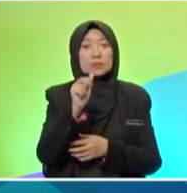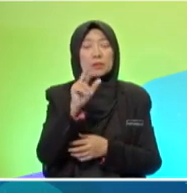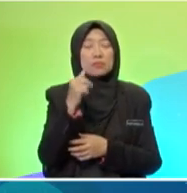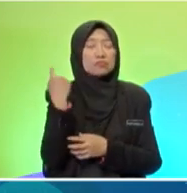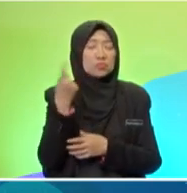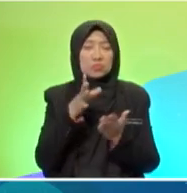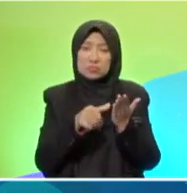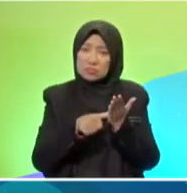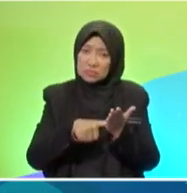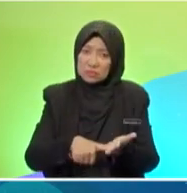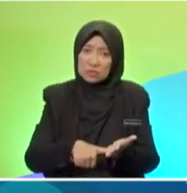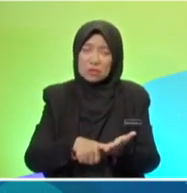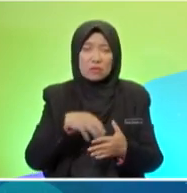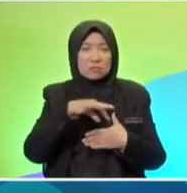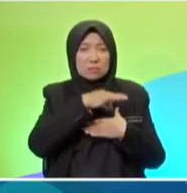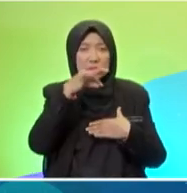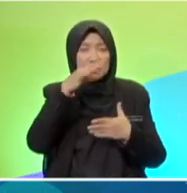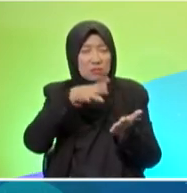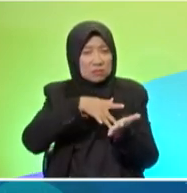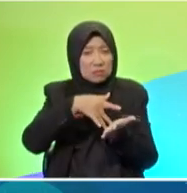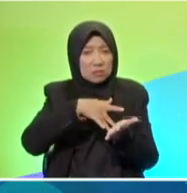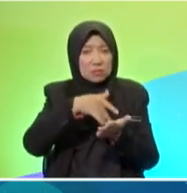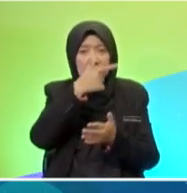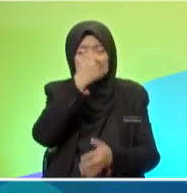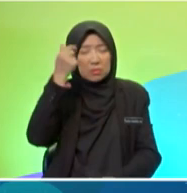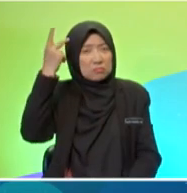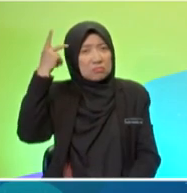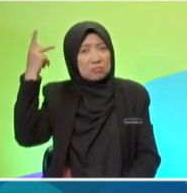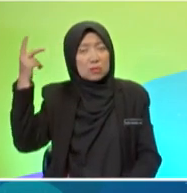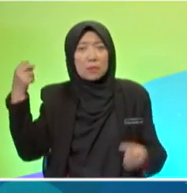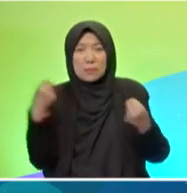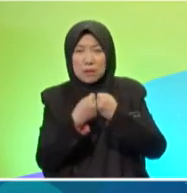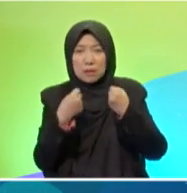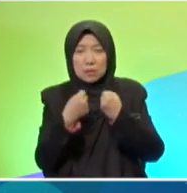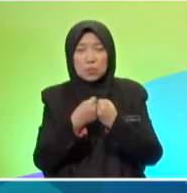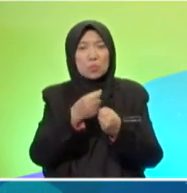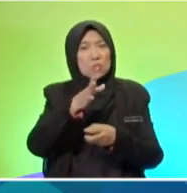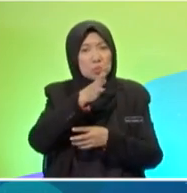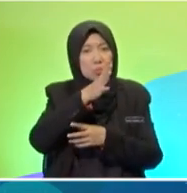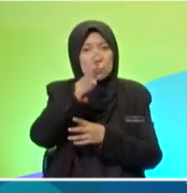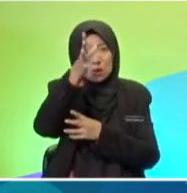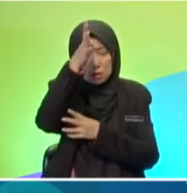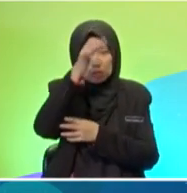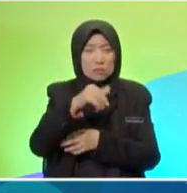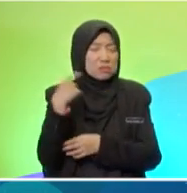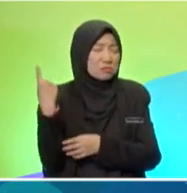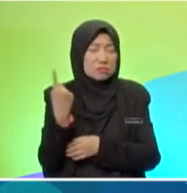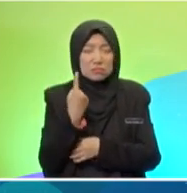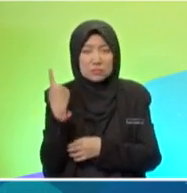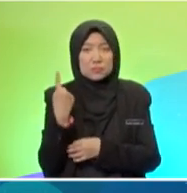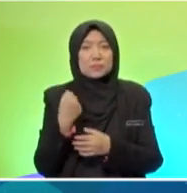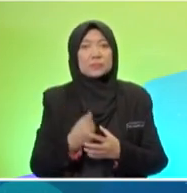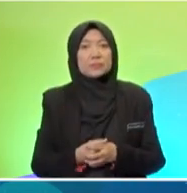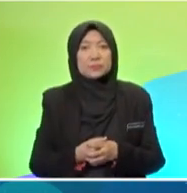semangatnya menjadi lemah granit selalu terkenangkan pegaduhan antara ibu dengan bapaknya yang terlalu keras